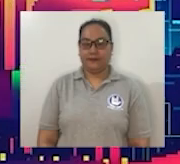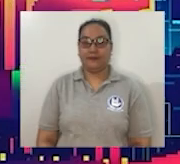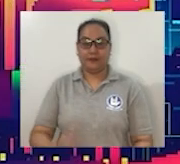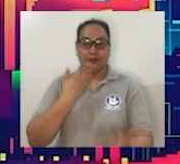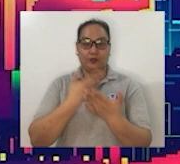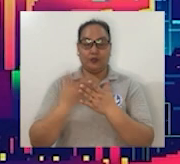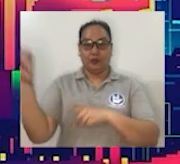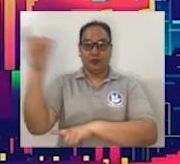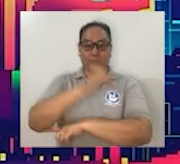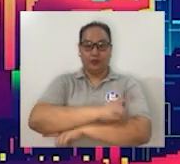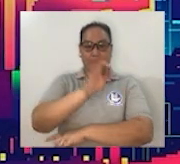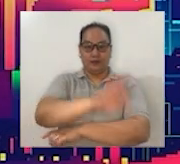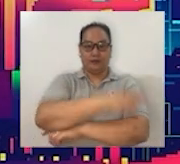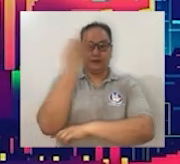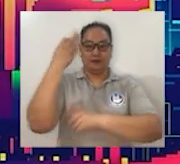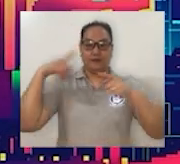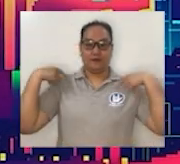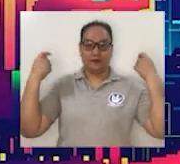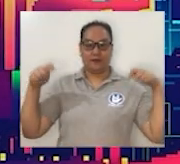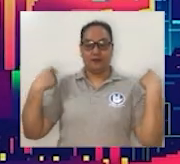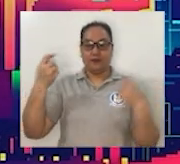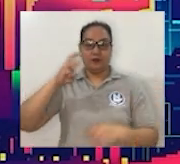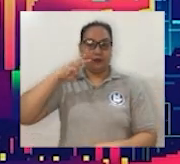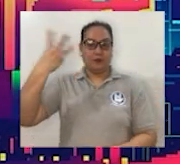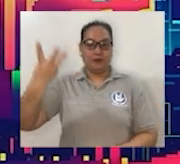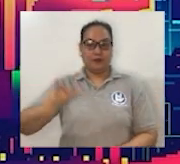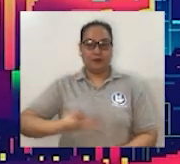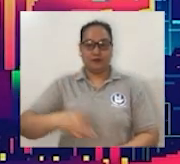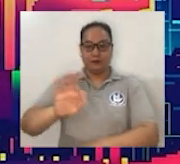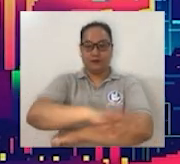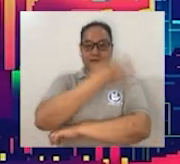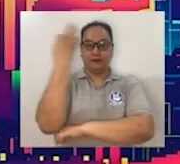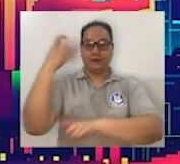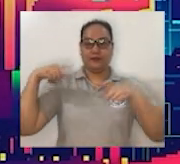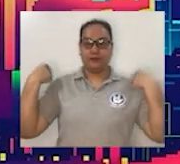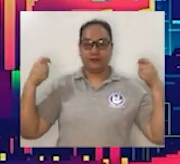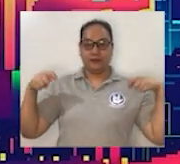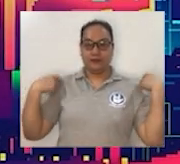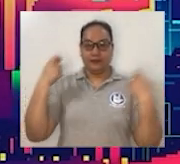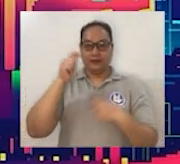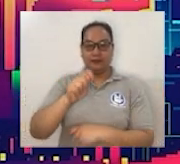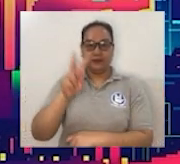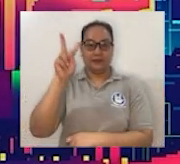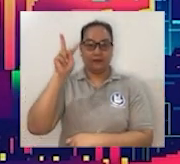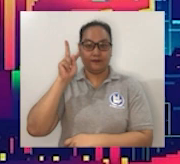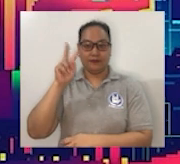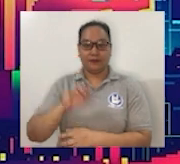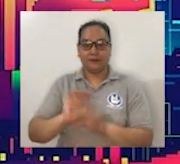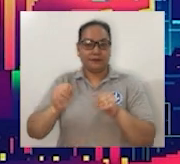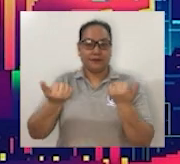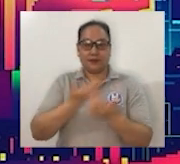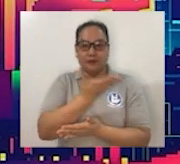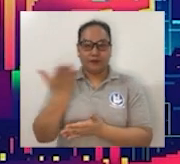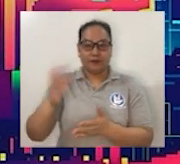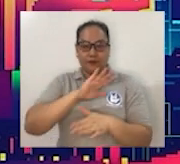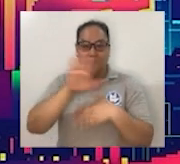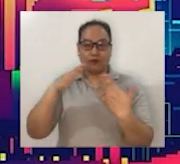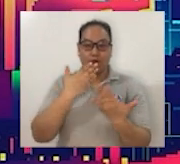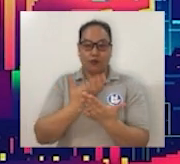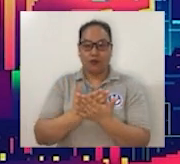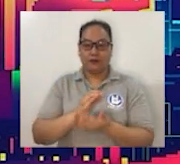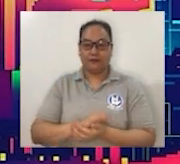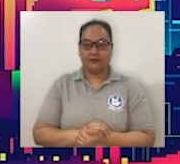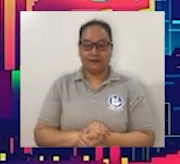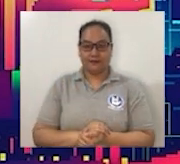Good day, Fernandino Teens! Welcome to Fernandino Teens TV! Kamusta kayong lahat?